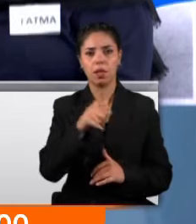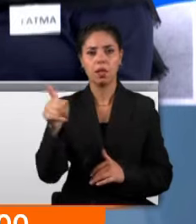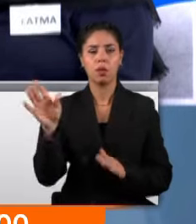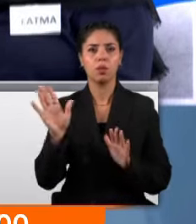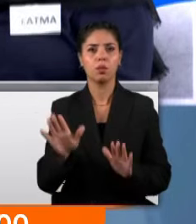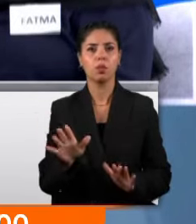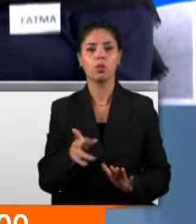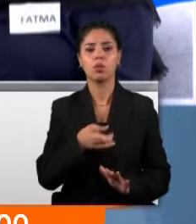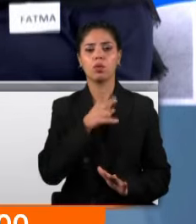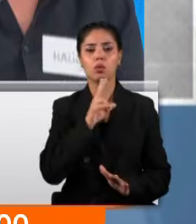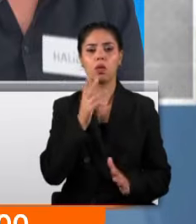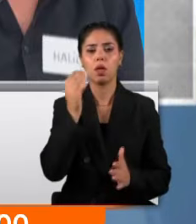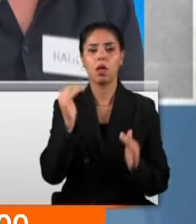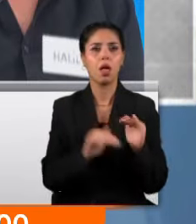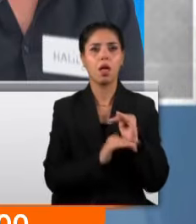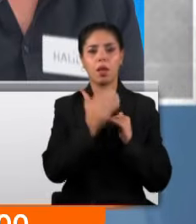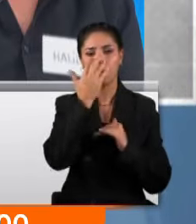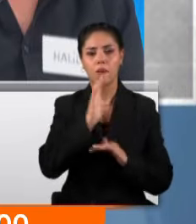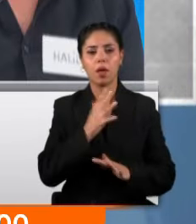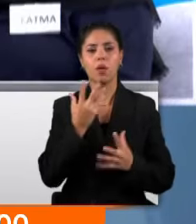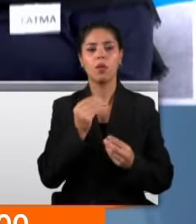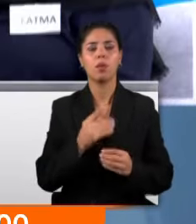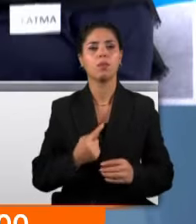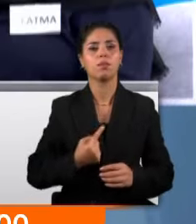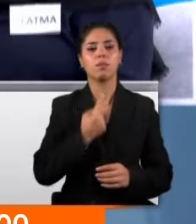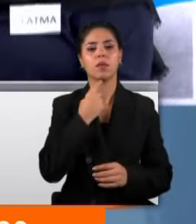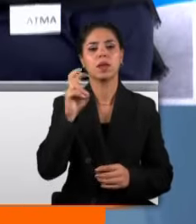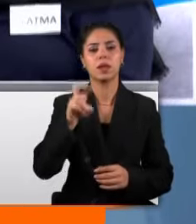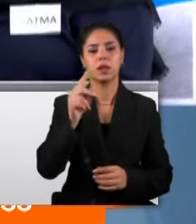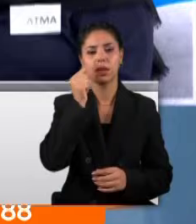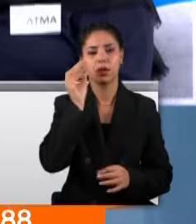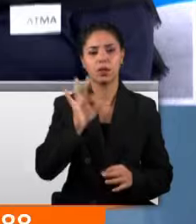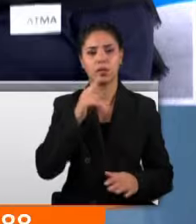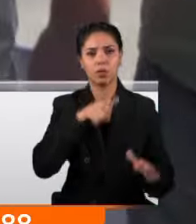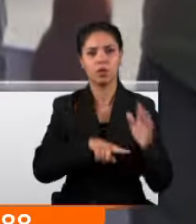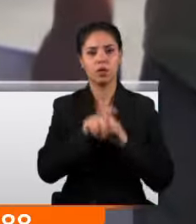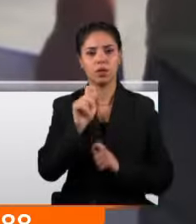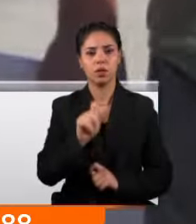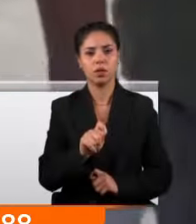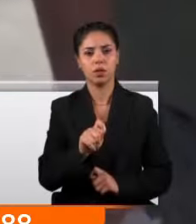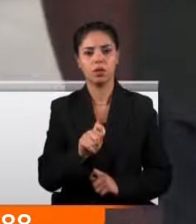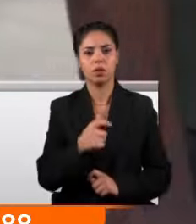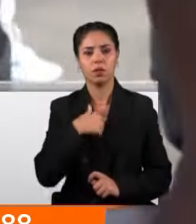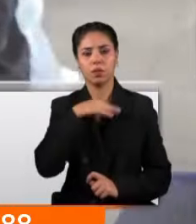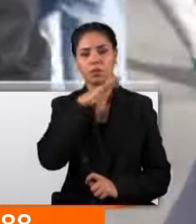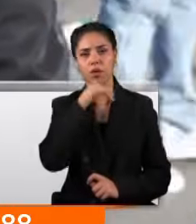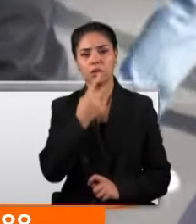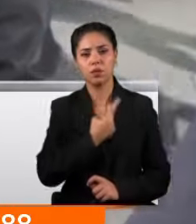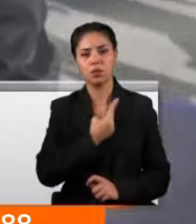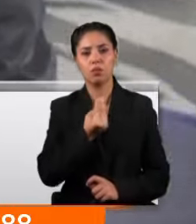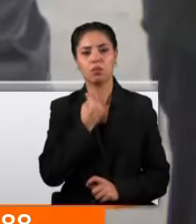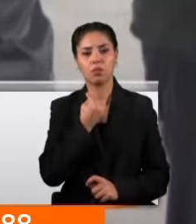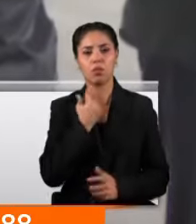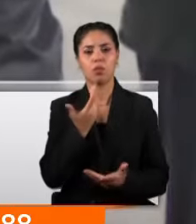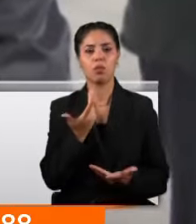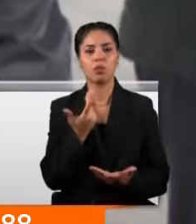Ama hayat beklemiyor. Artık canlarına tak eden bu 8 kişi şikayetçi oldular. Bu yaşta ne zorum olur? Borcunan